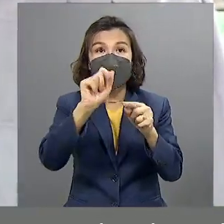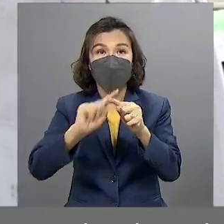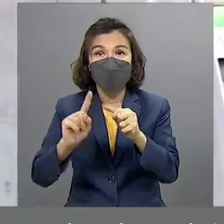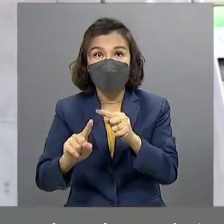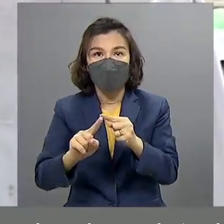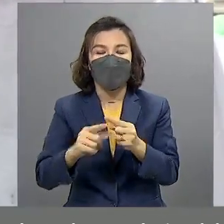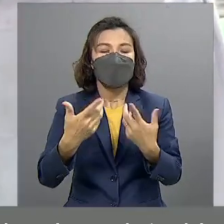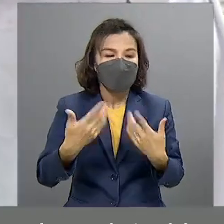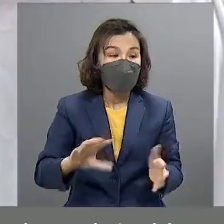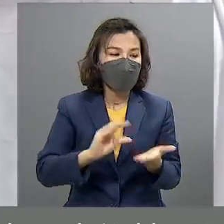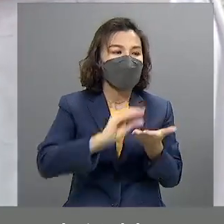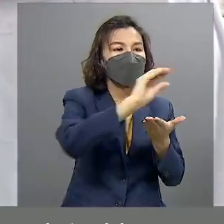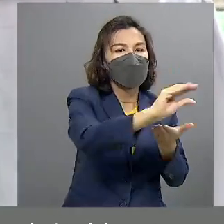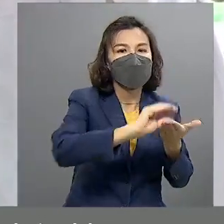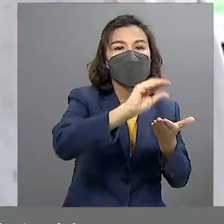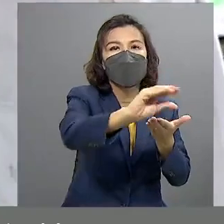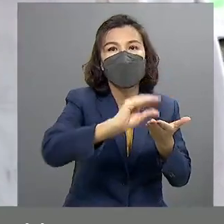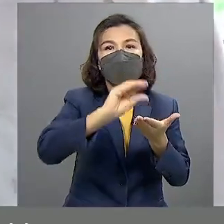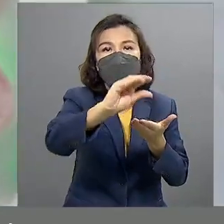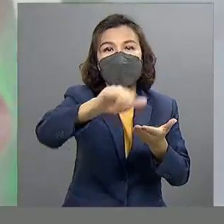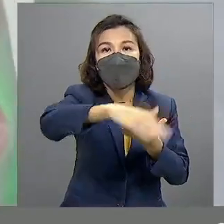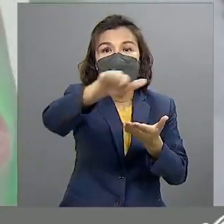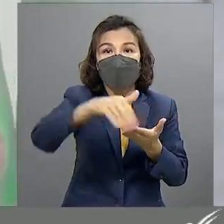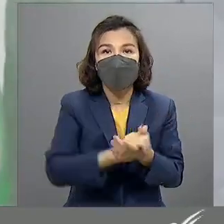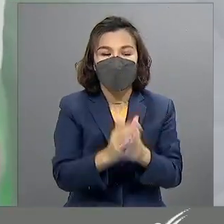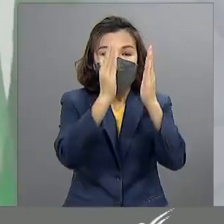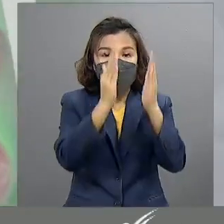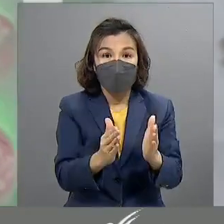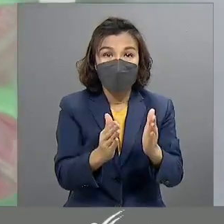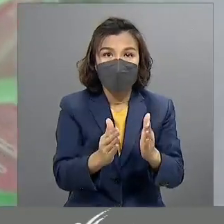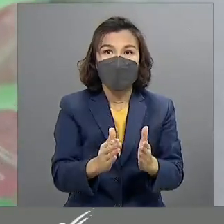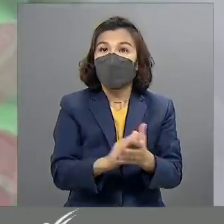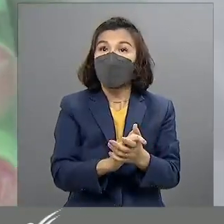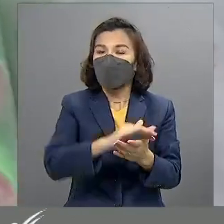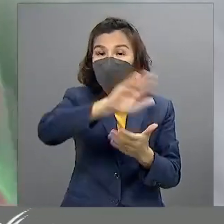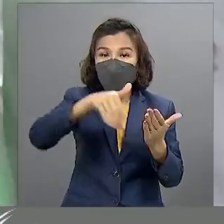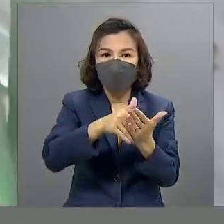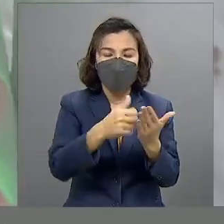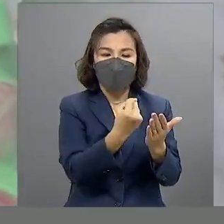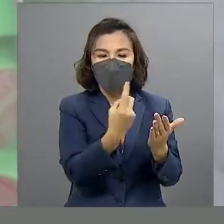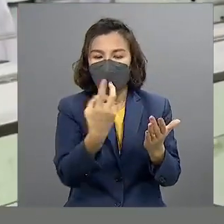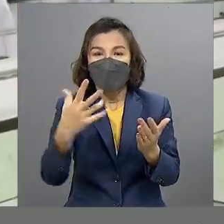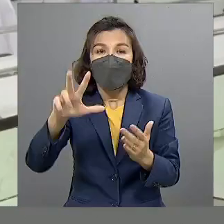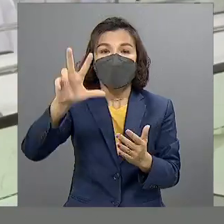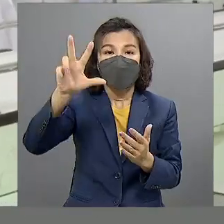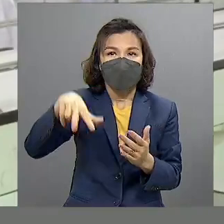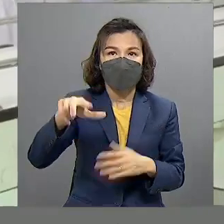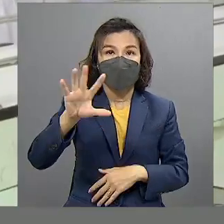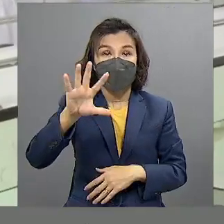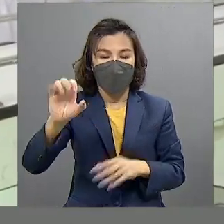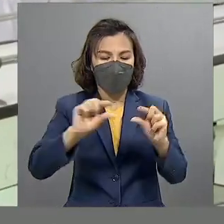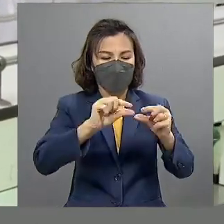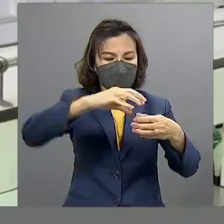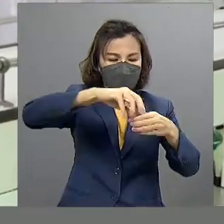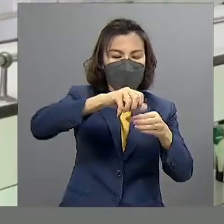กับผู้ประสบภัยน้ำท่วมจำนวน 3,500 ตลับนะคะนี่ก็เป็นภารกิจในการช่วยเหลือพี่น้